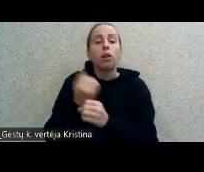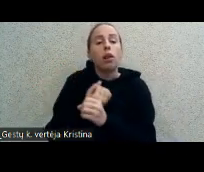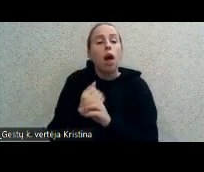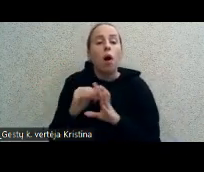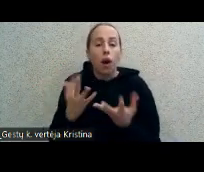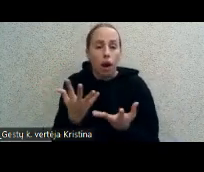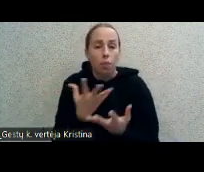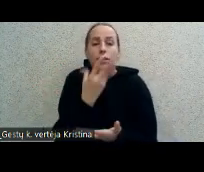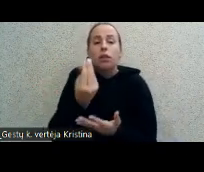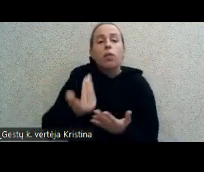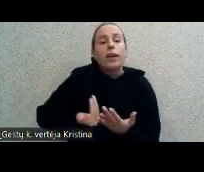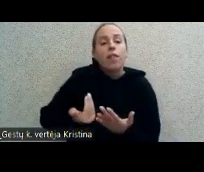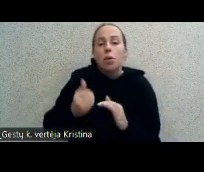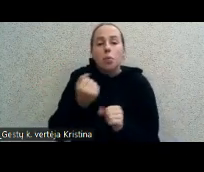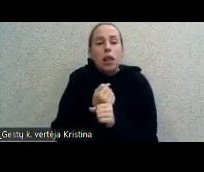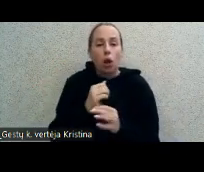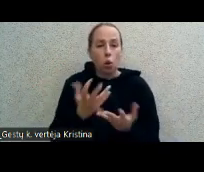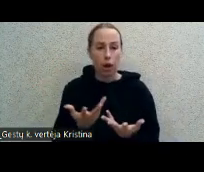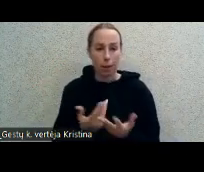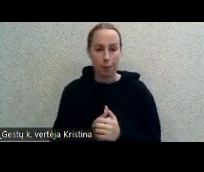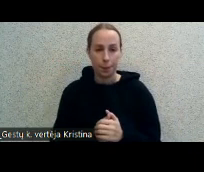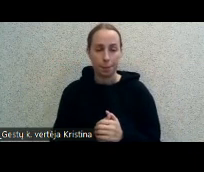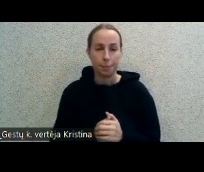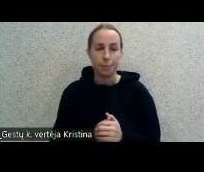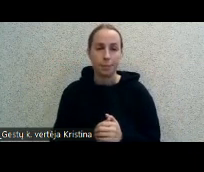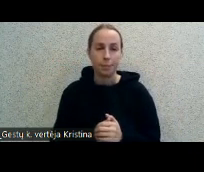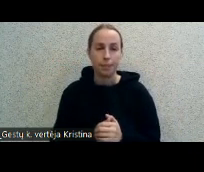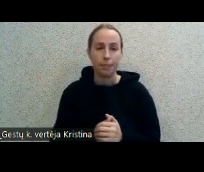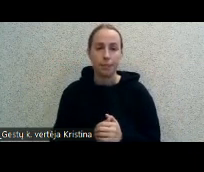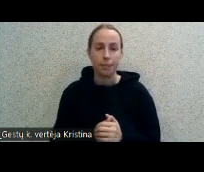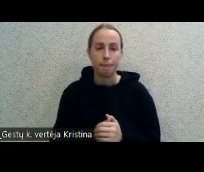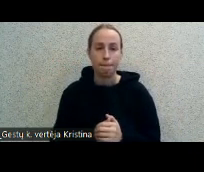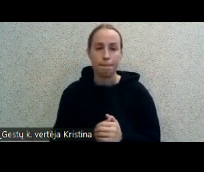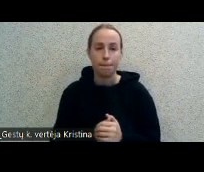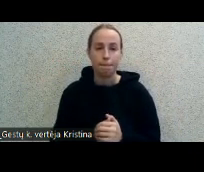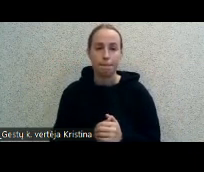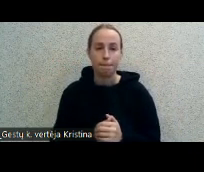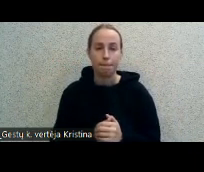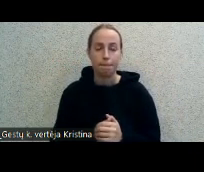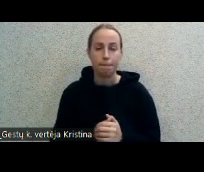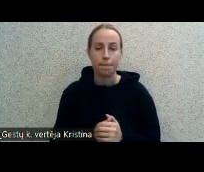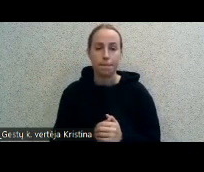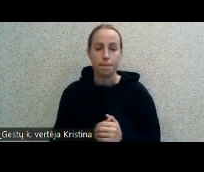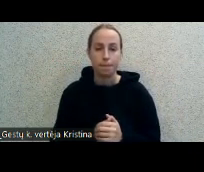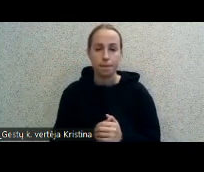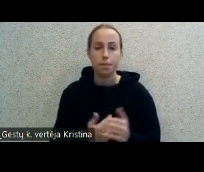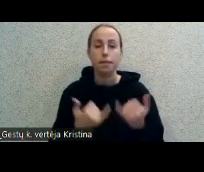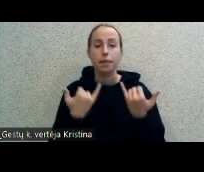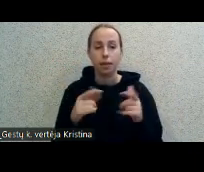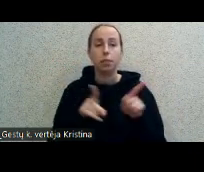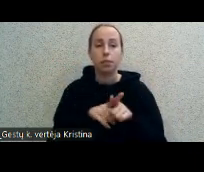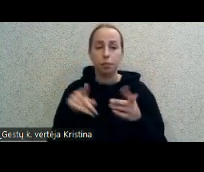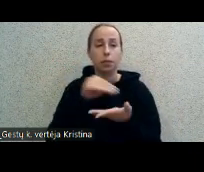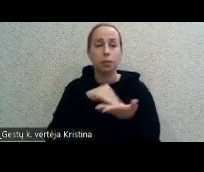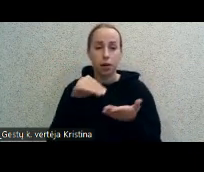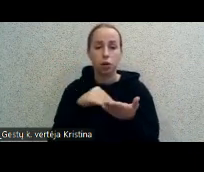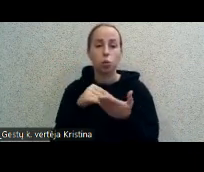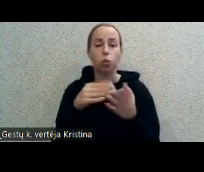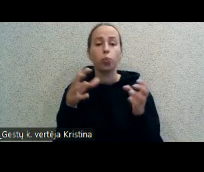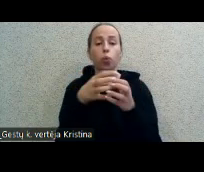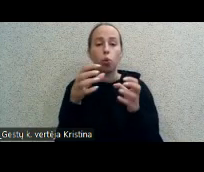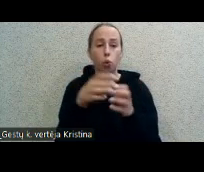gyvenimuose. Ir mes jūs suskirstysime vėl į